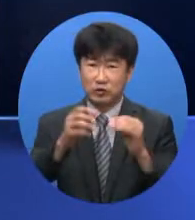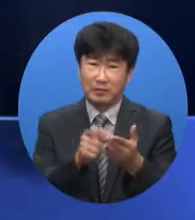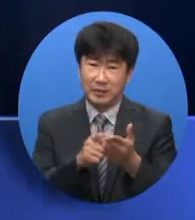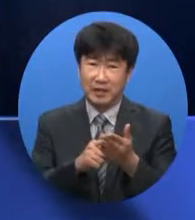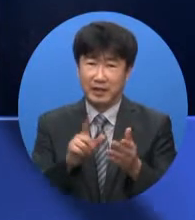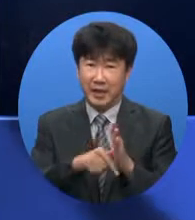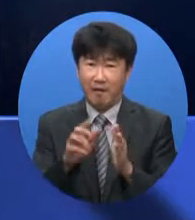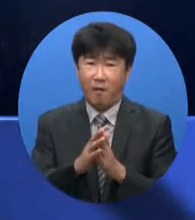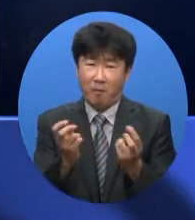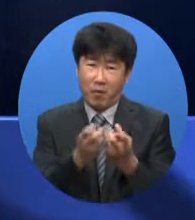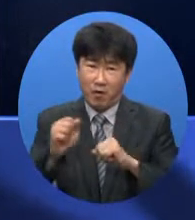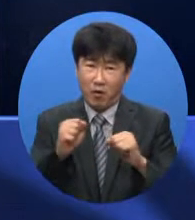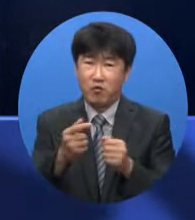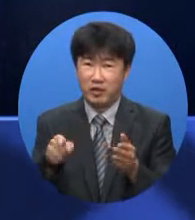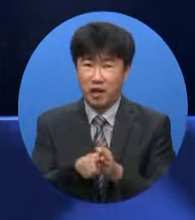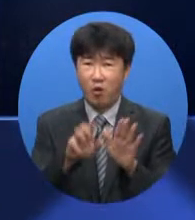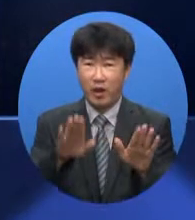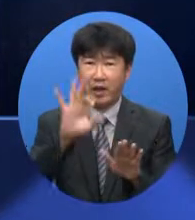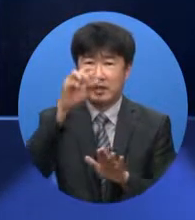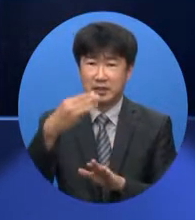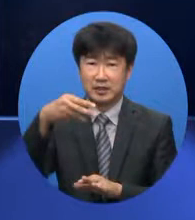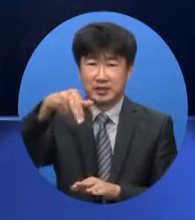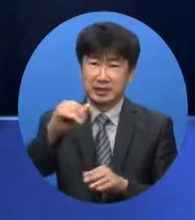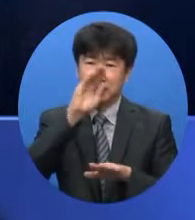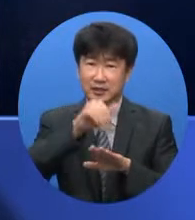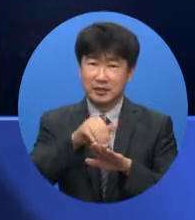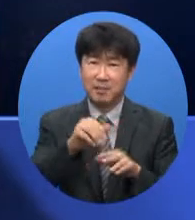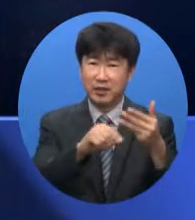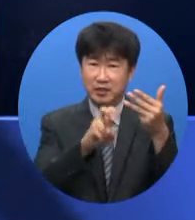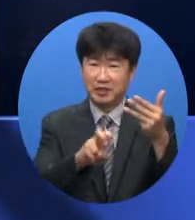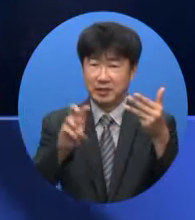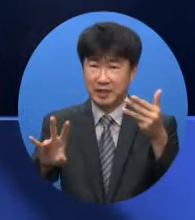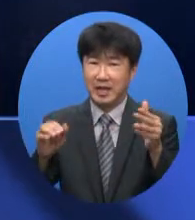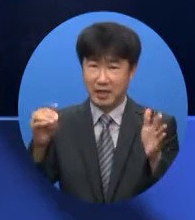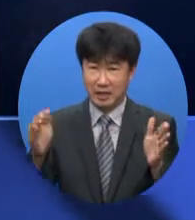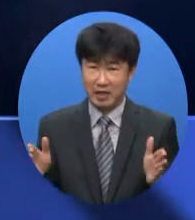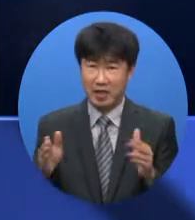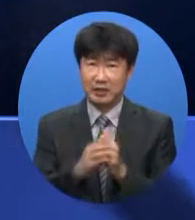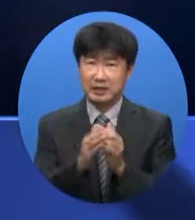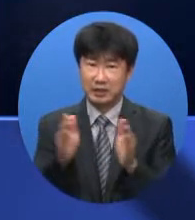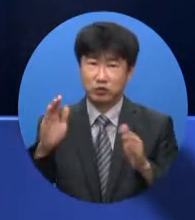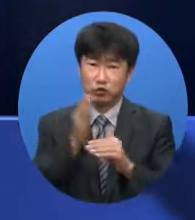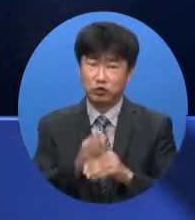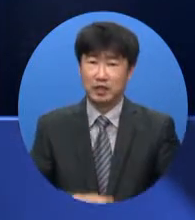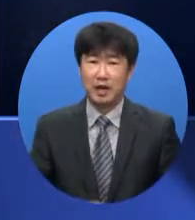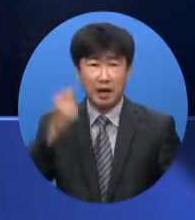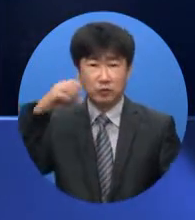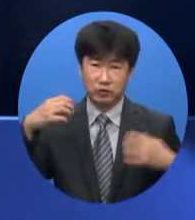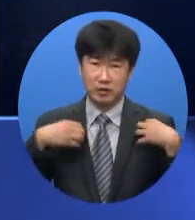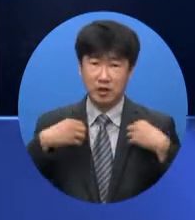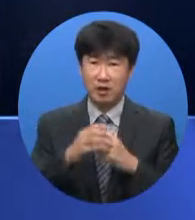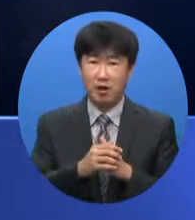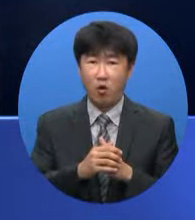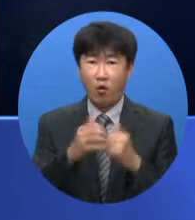국가 비상사태에 능동적으로 대처하기 위한 올 을지연습이 8월 21일부터 24일까지 실시됩니다.